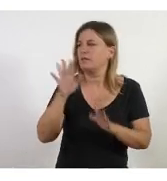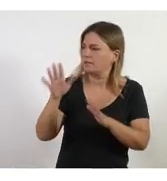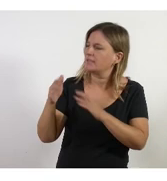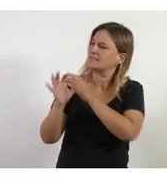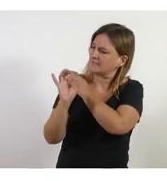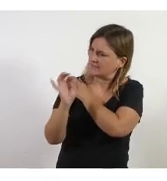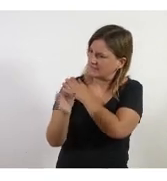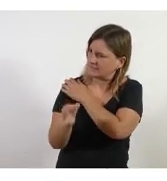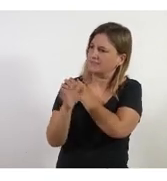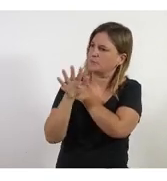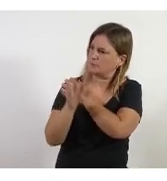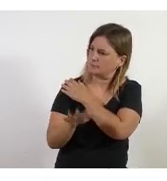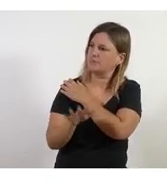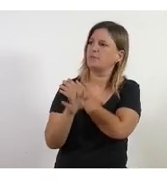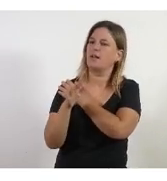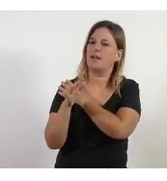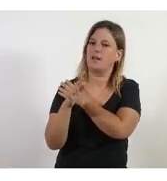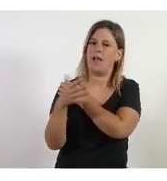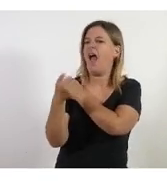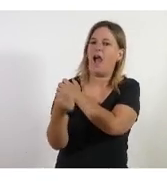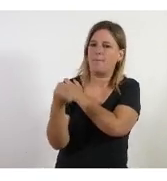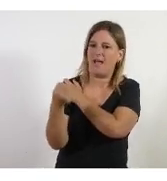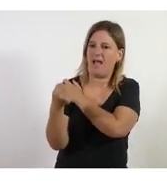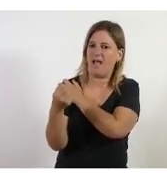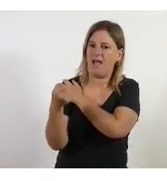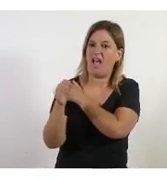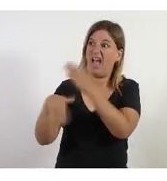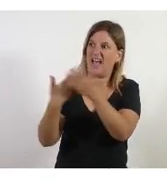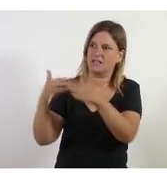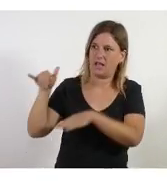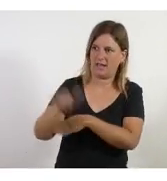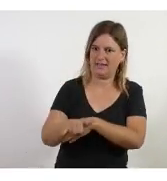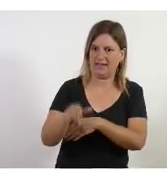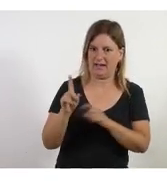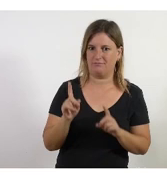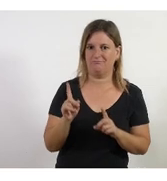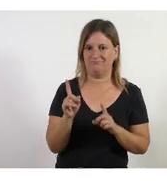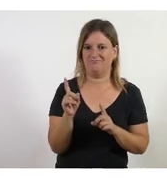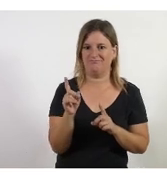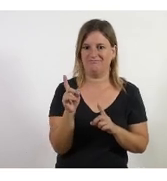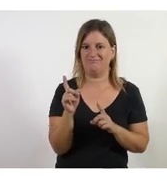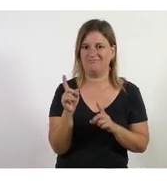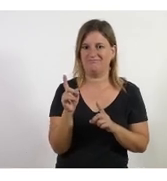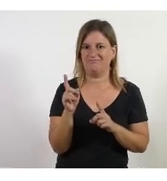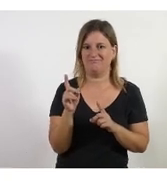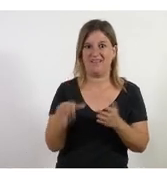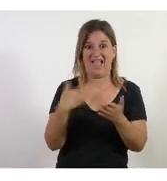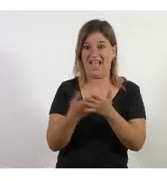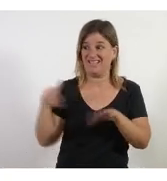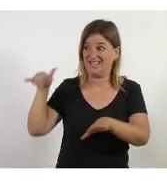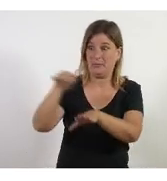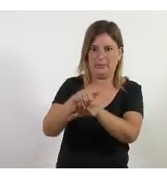vam fer tot un exercici, vam anar agafadetes de la mà fins que vam aterrar, això sí que t'ho haig de dir, vam arribar fins que vam arribar